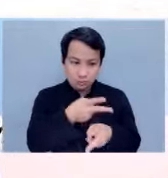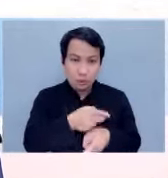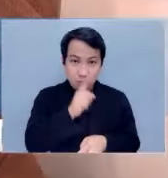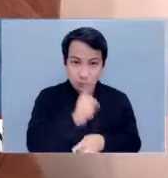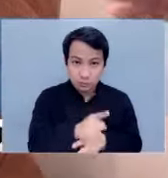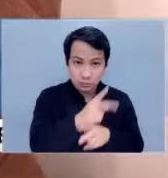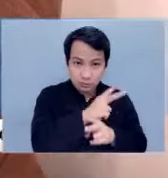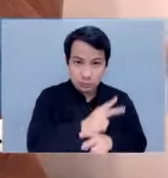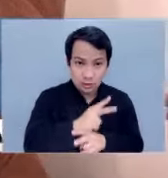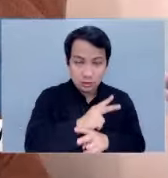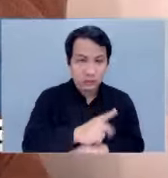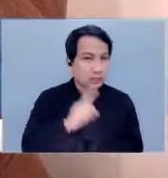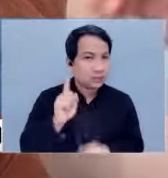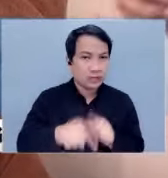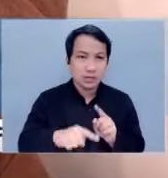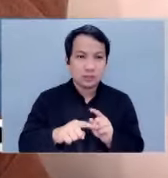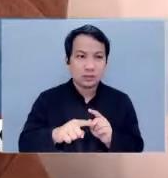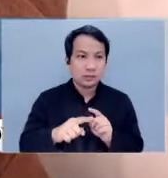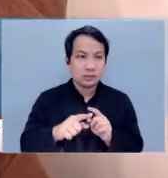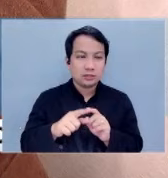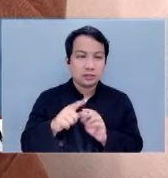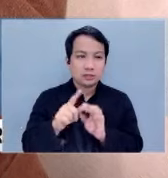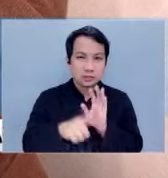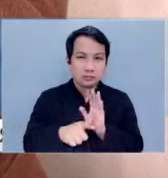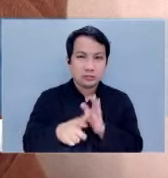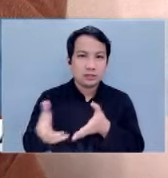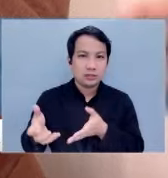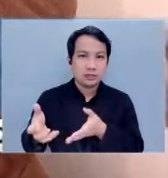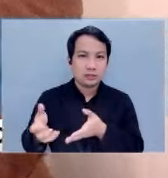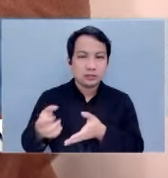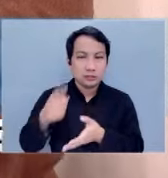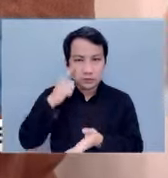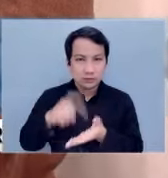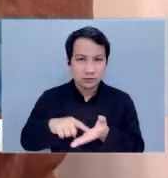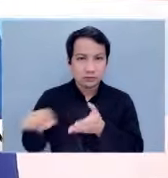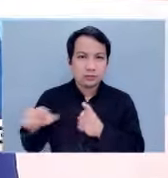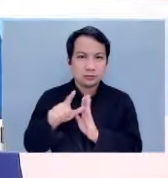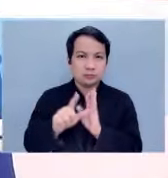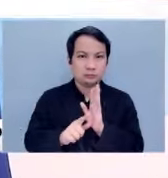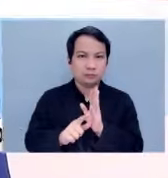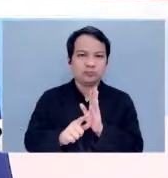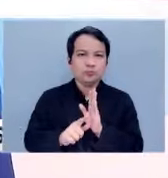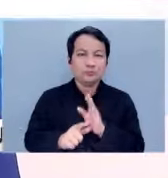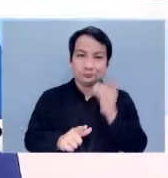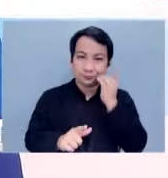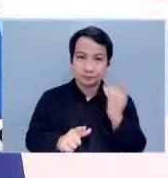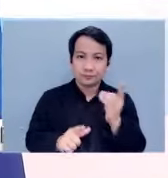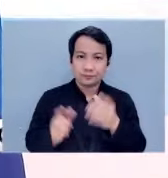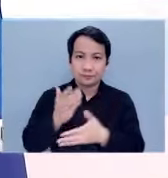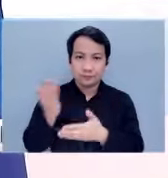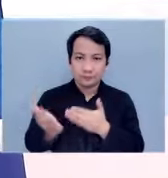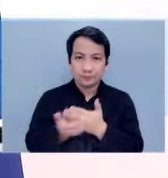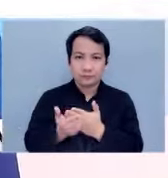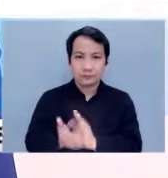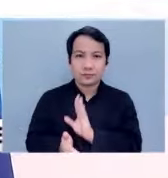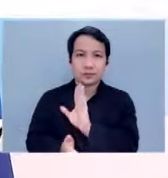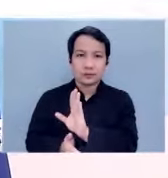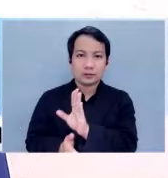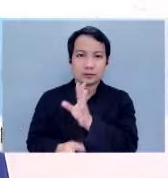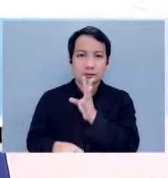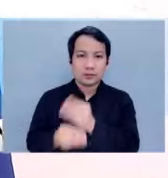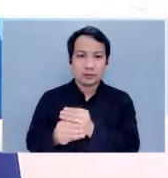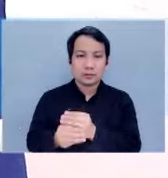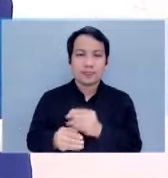kahit hindi siya legally ang guardian, kinikilala siya ng batas. Pero kailangan pa rin si Dimples mag-file ng petition. Kasi kailangan